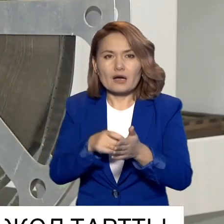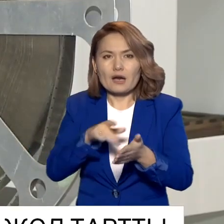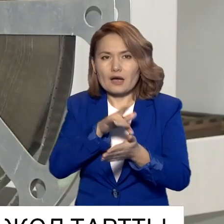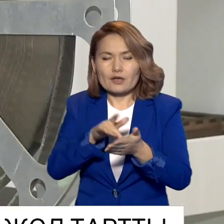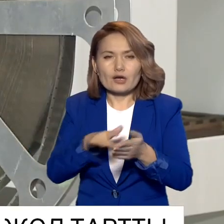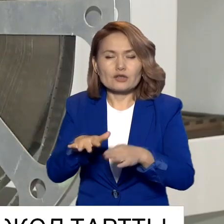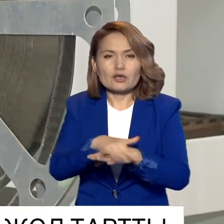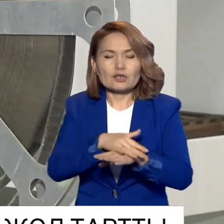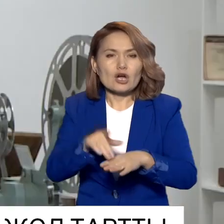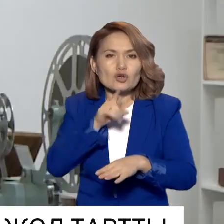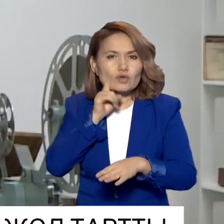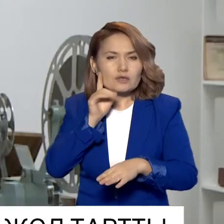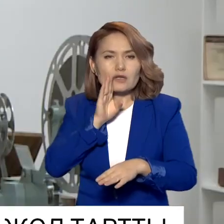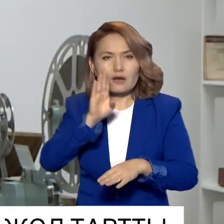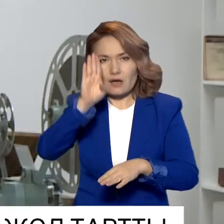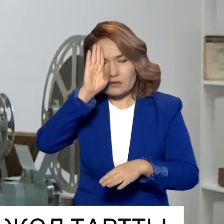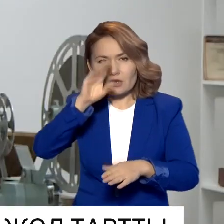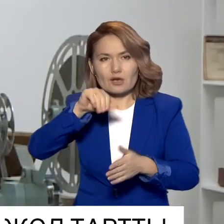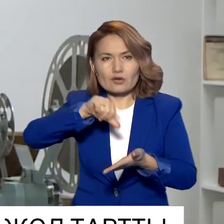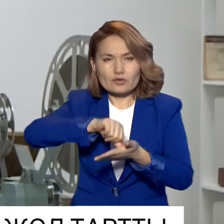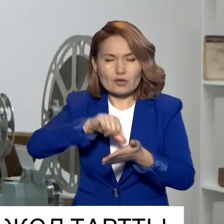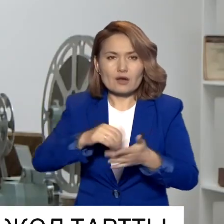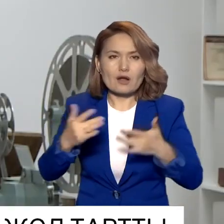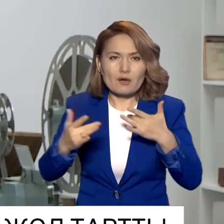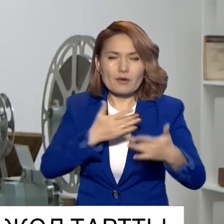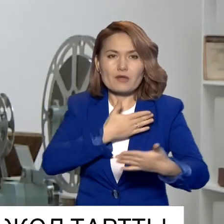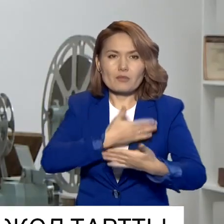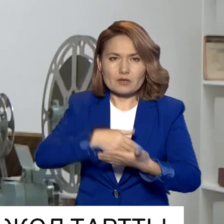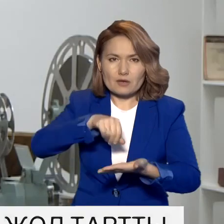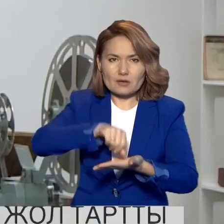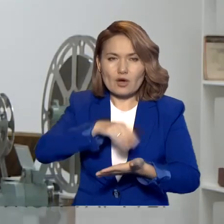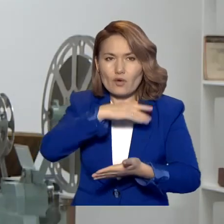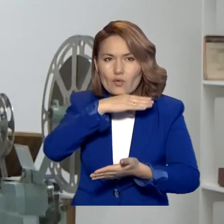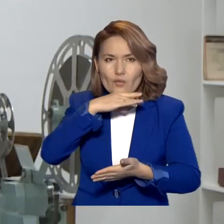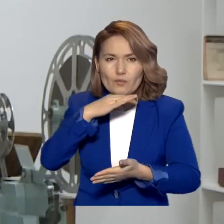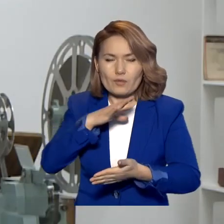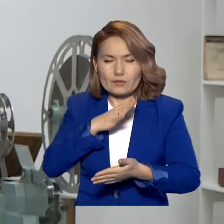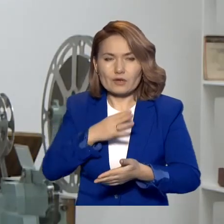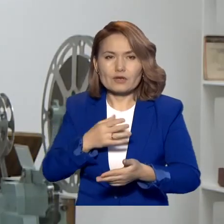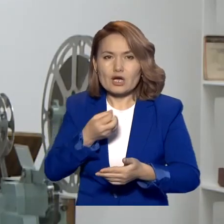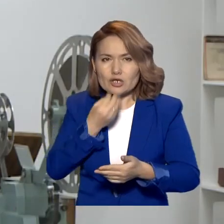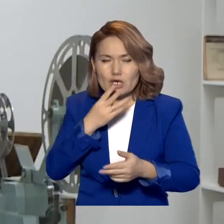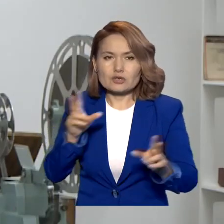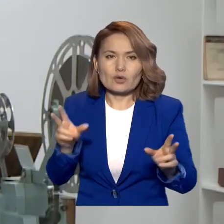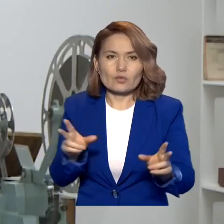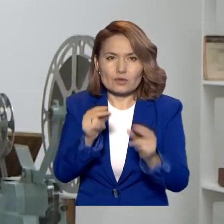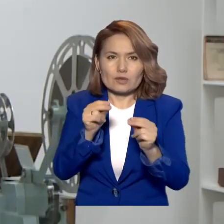жас жігіттер, қыздар киноға түсемін деген белсенді қатысқан деген азаматтар көп екен. Мен сәтті шықты деп ойлаймын.